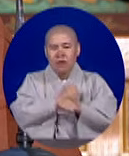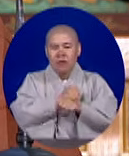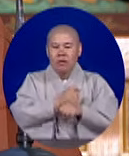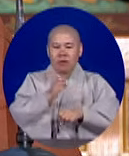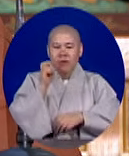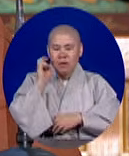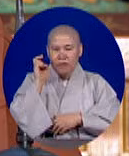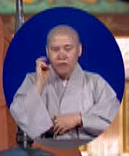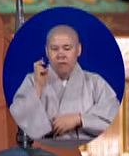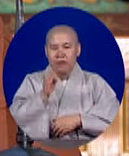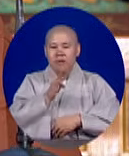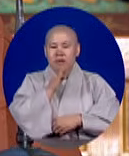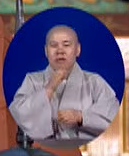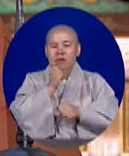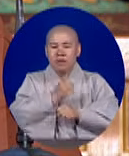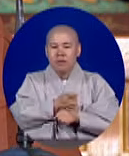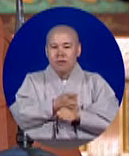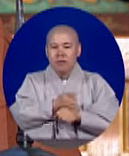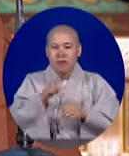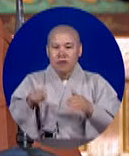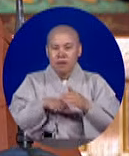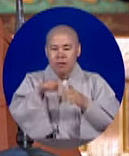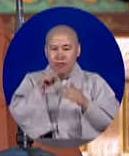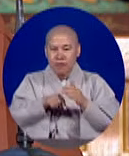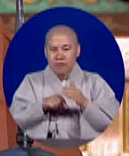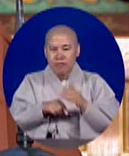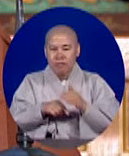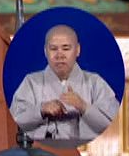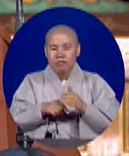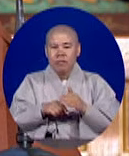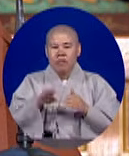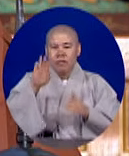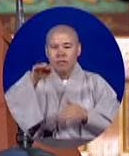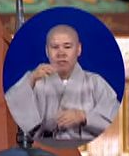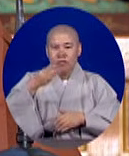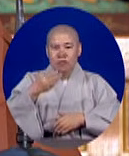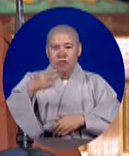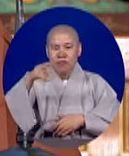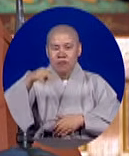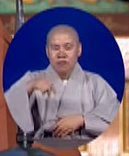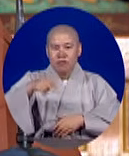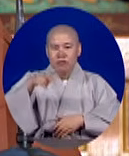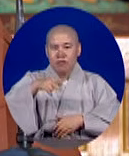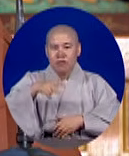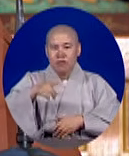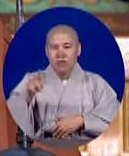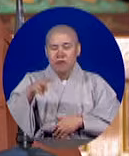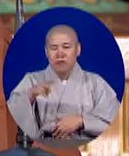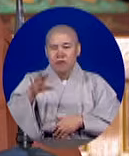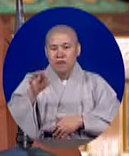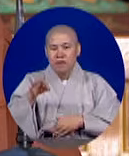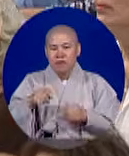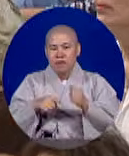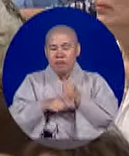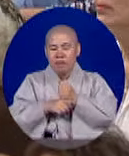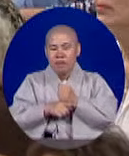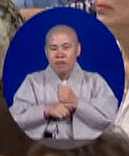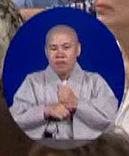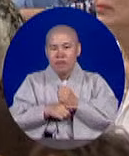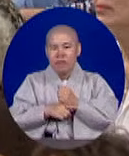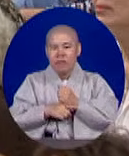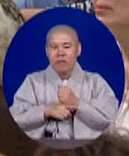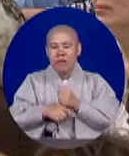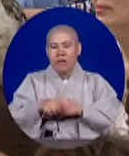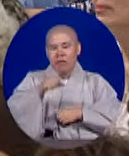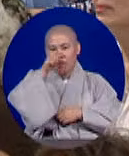근데 그 진성에는요, 진성은 불수자성이에요. 불수자성이란 말은